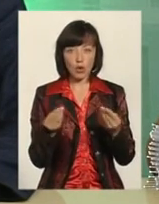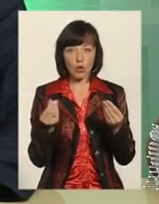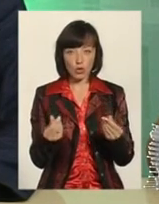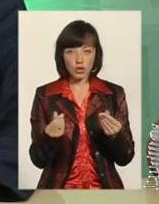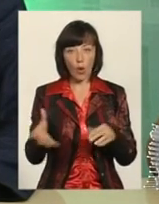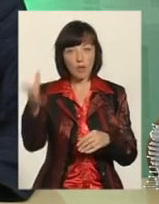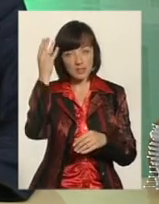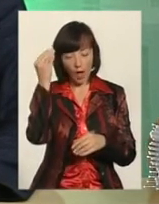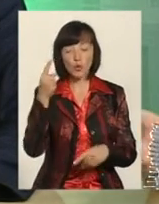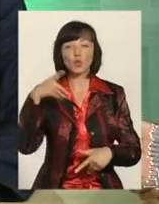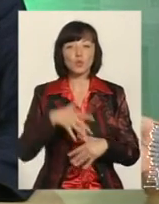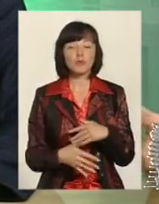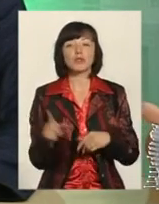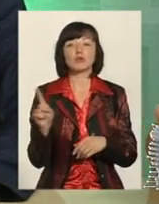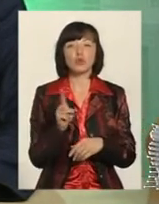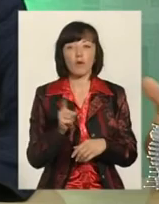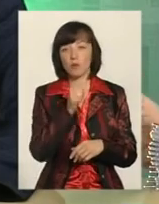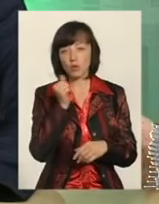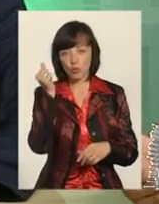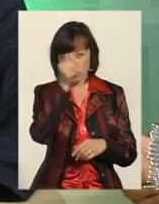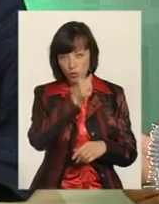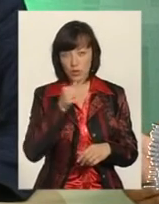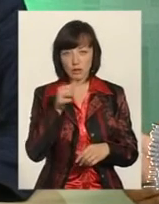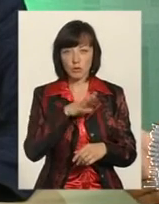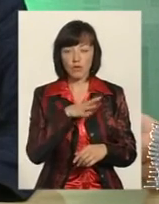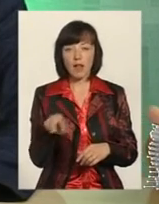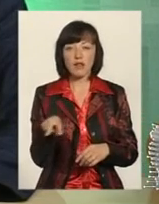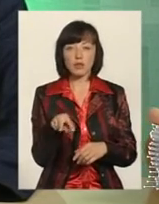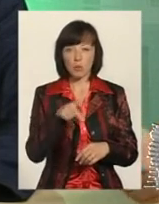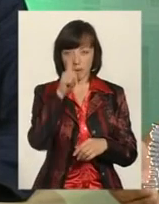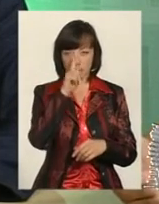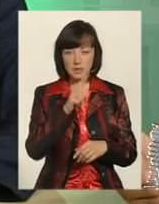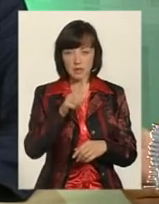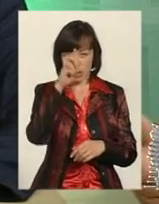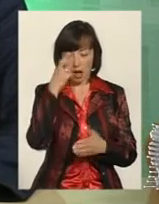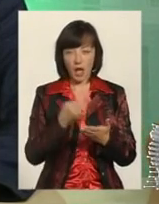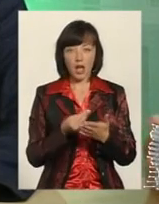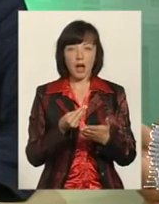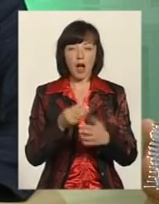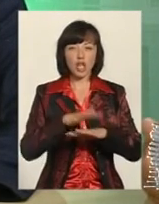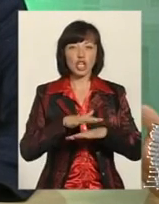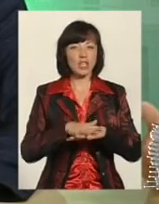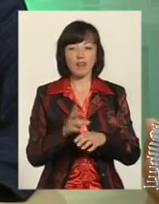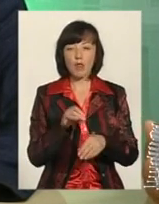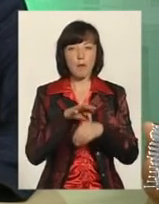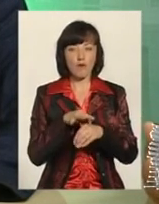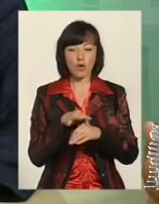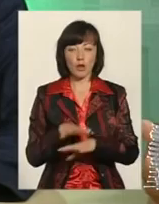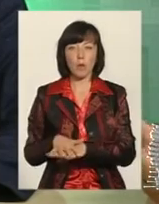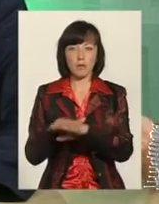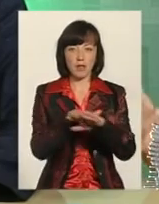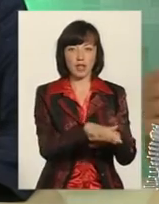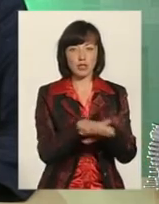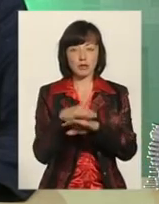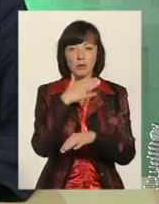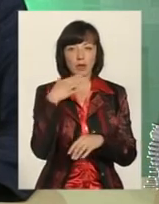осваюють, тому що ми розуміємо, що так, як в минулому році було, що листопад місяць казначейство не проводило платежі, і дуже багато коштів, які